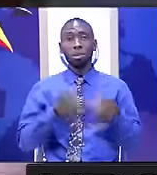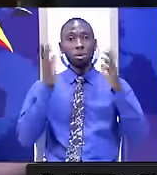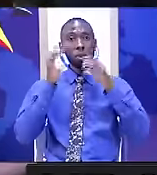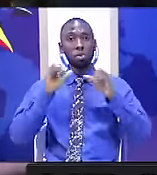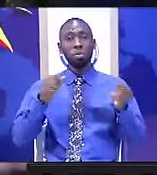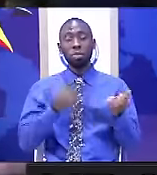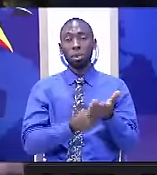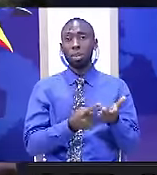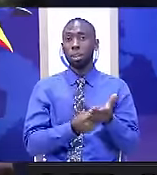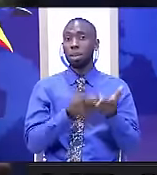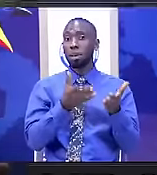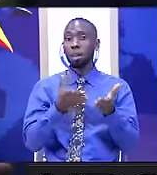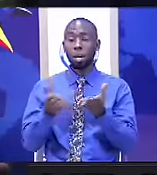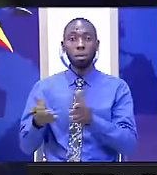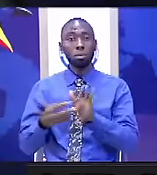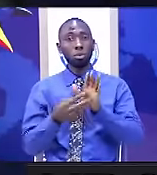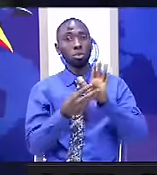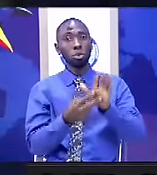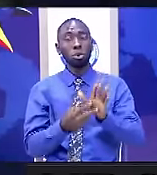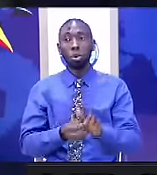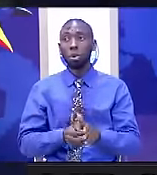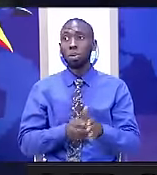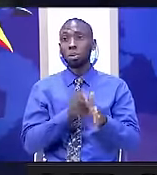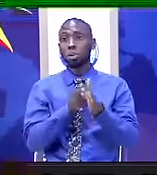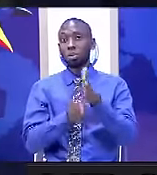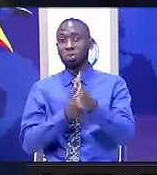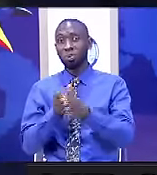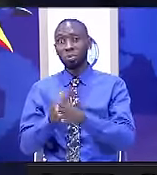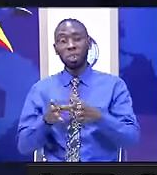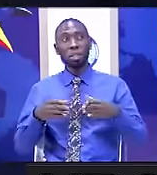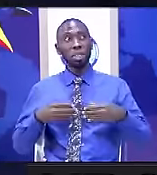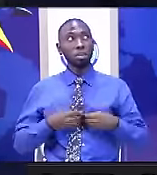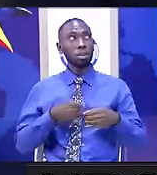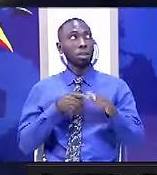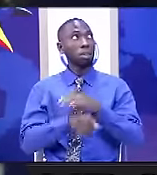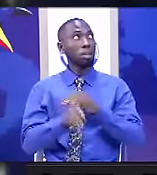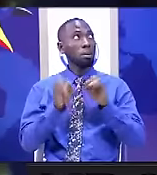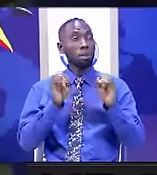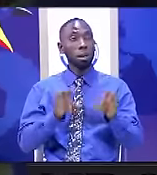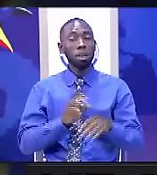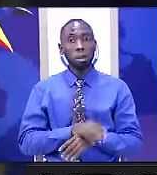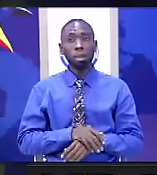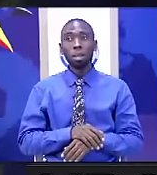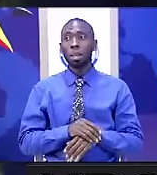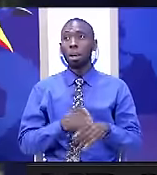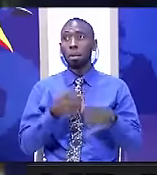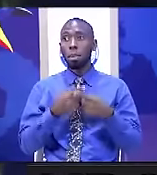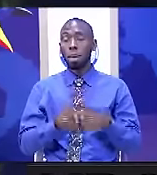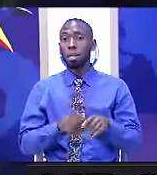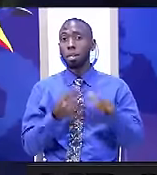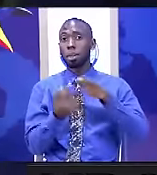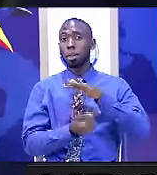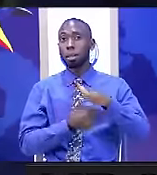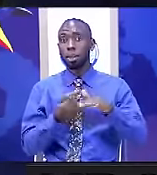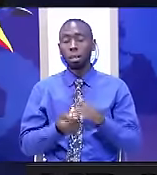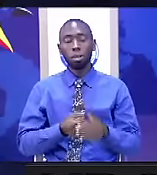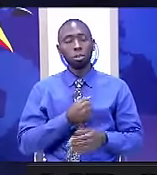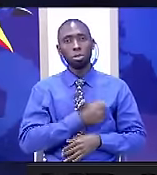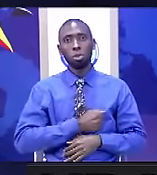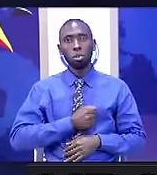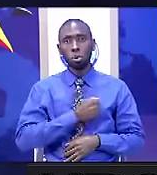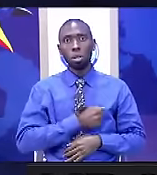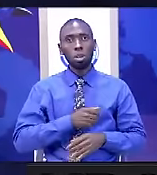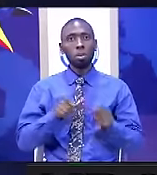gyali kifaanana nti abakamera baffe tebakkiriziddwa kuyingirayo mu nda eyo naye ng'embeera ya kukungubaga